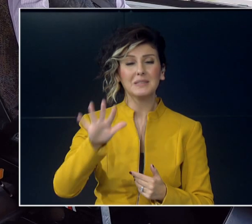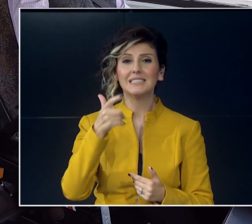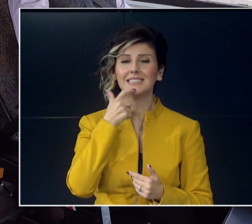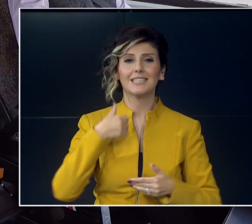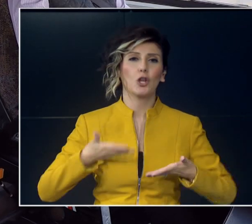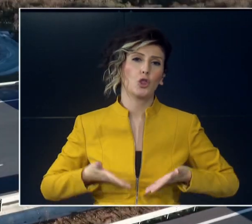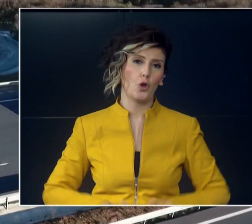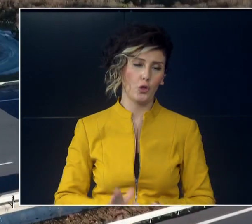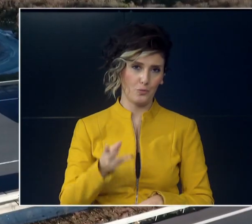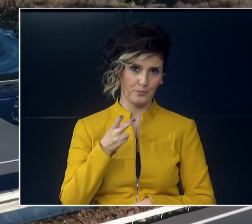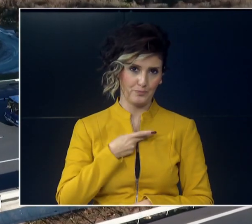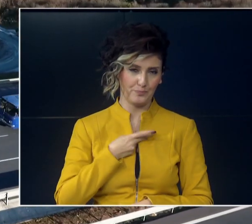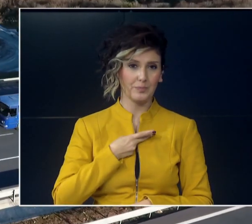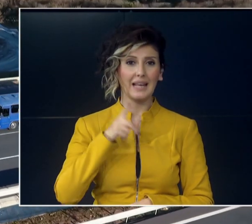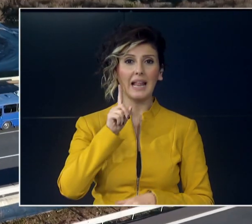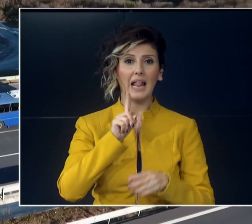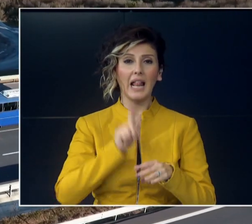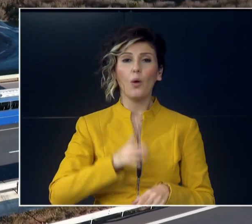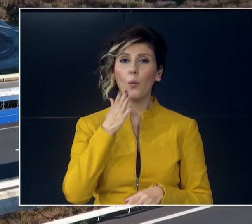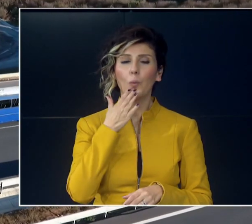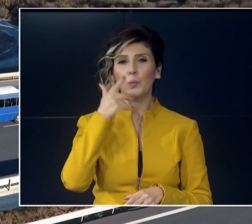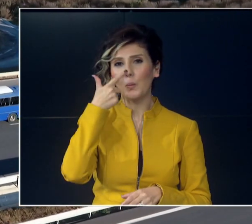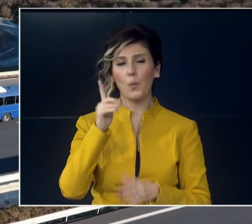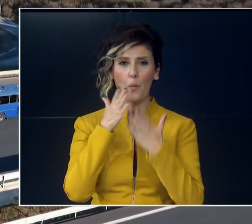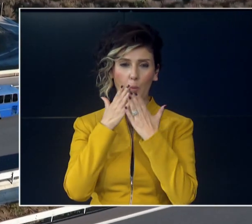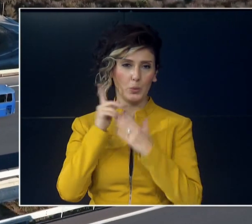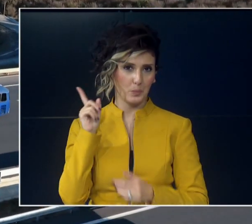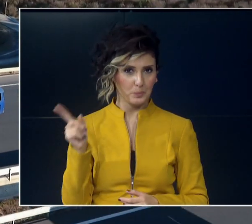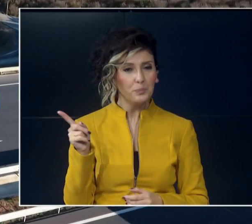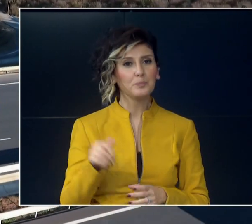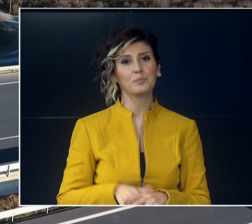yılında doğdum. İlkokulu köyümde okudum.